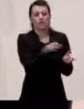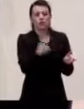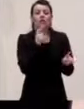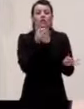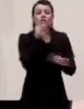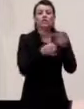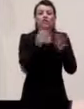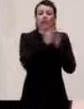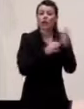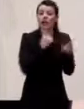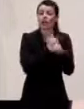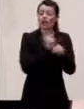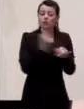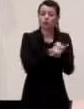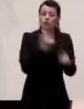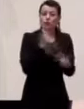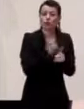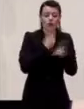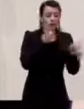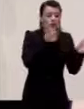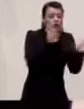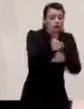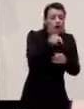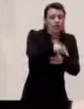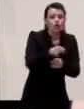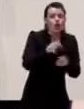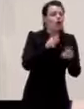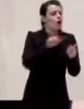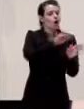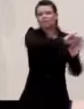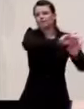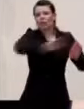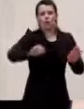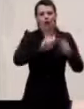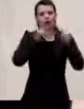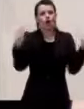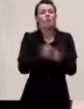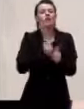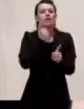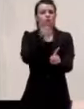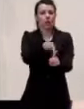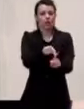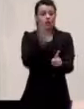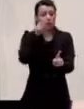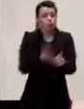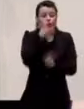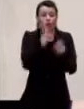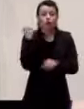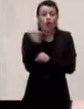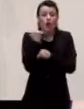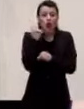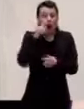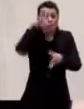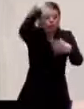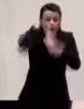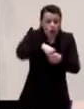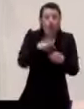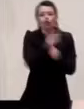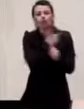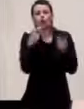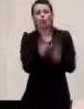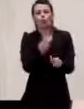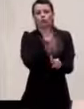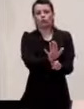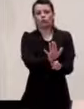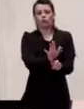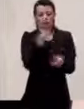totalmente indipendenti o aree totalmente indipendenti e con personale assolutamente dedicato a cui erano date le protezioni idonee